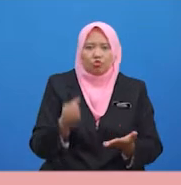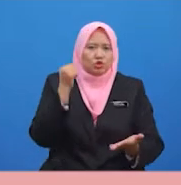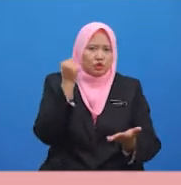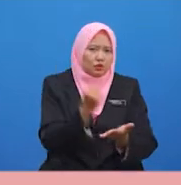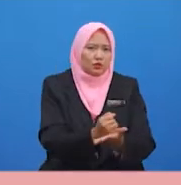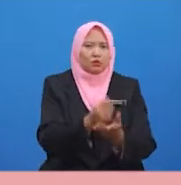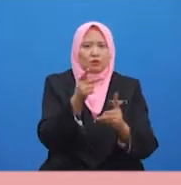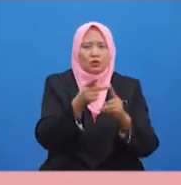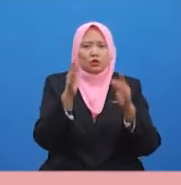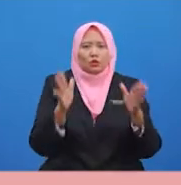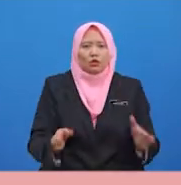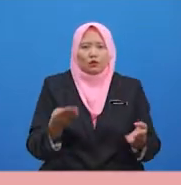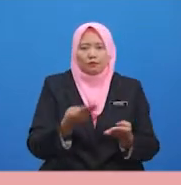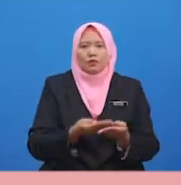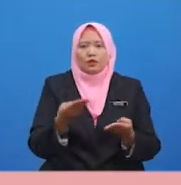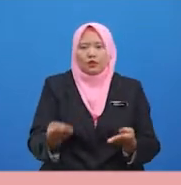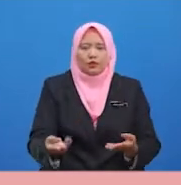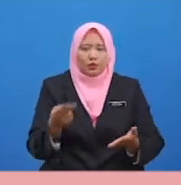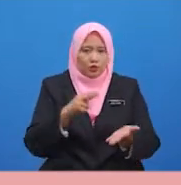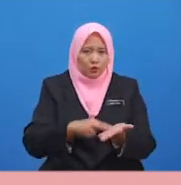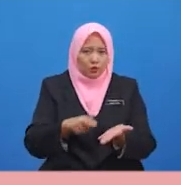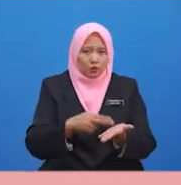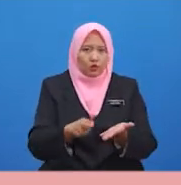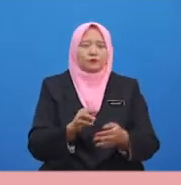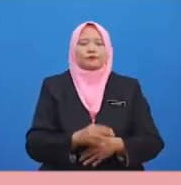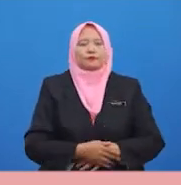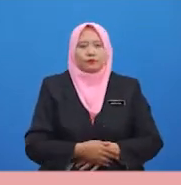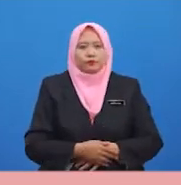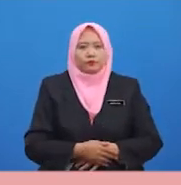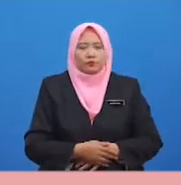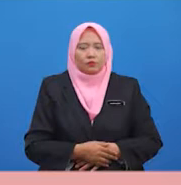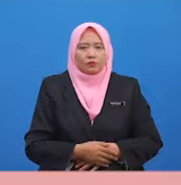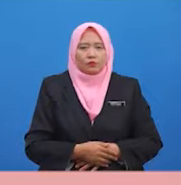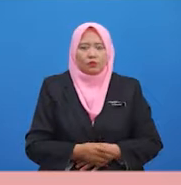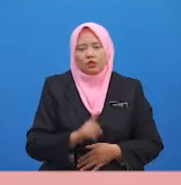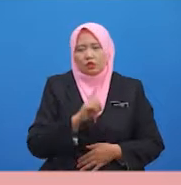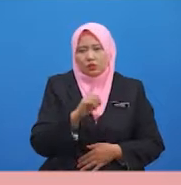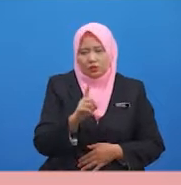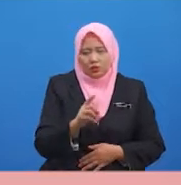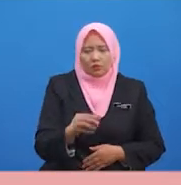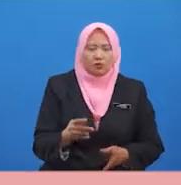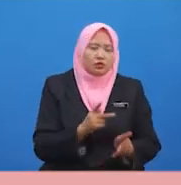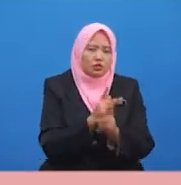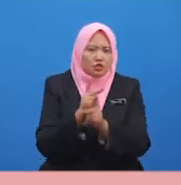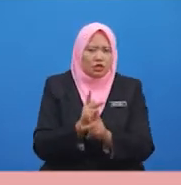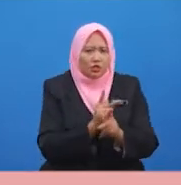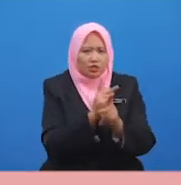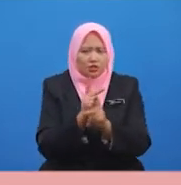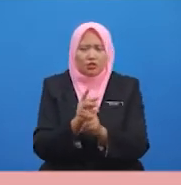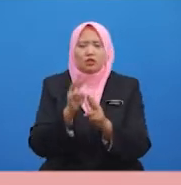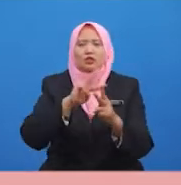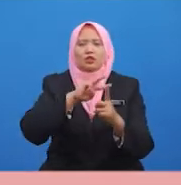yang memberi hutang. Demikianlah bagaimana Islam menjaga kebajikan